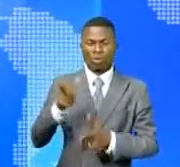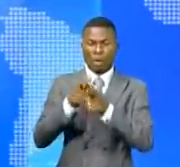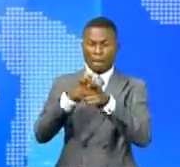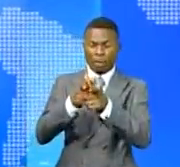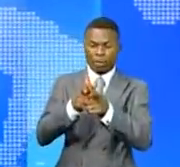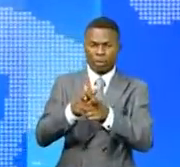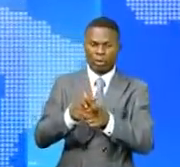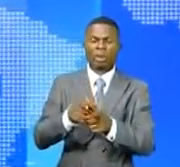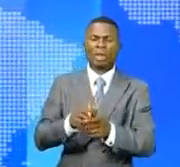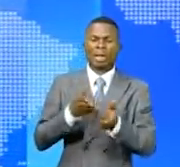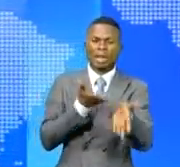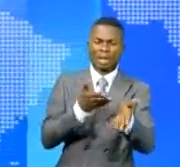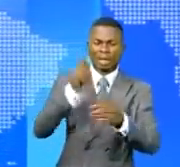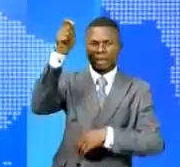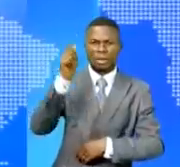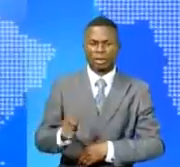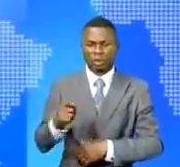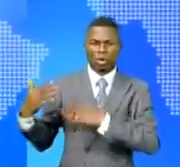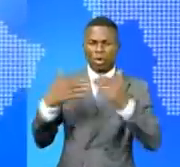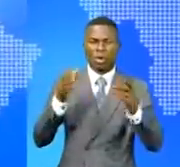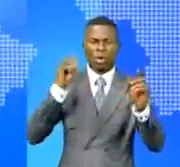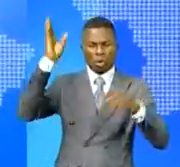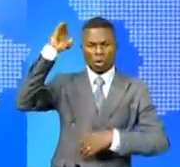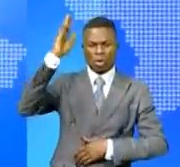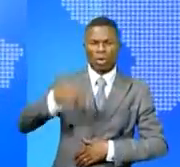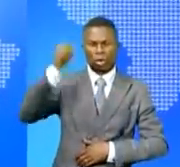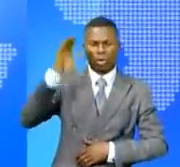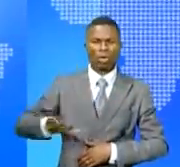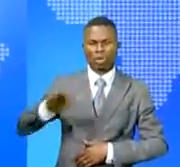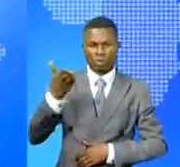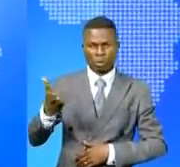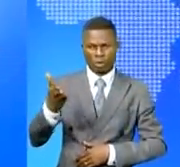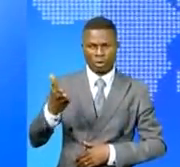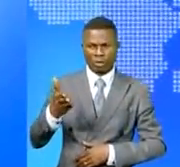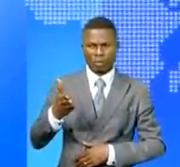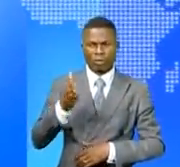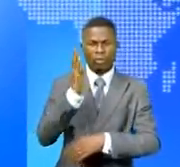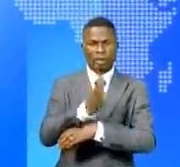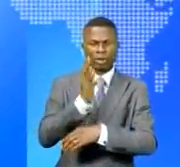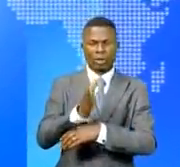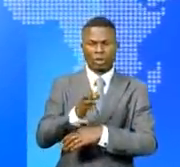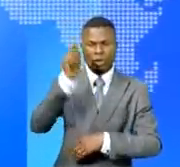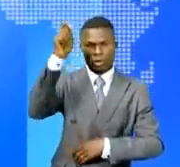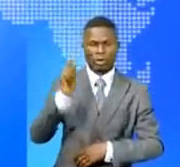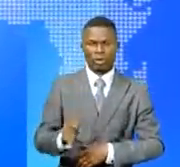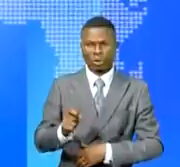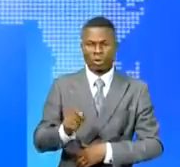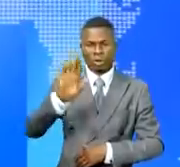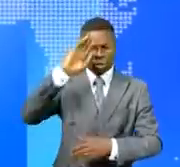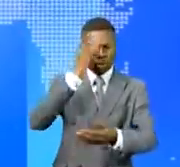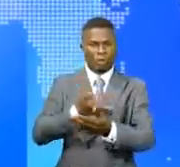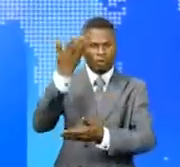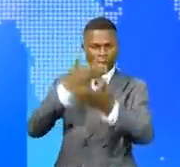armée dans les combats contre des rebelles dans le nord du pays. Un conseil militaire dirigé par l'un de ses